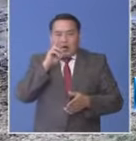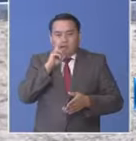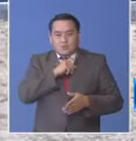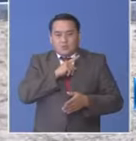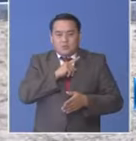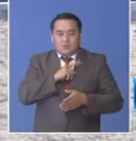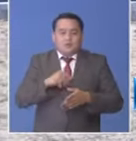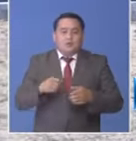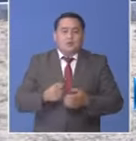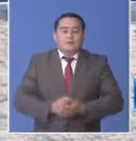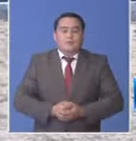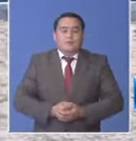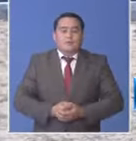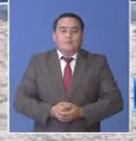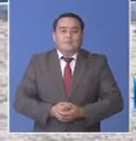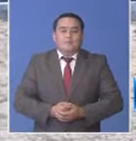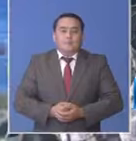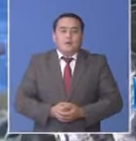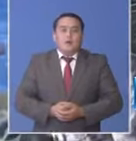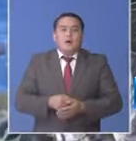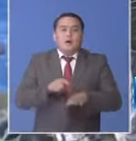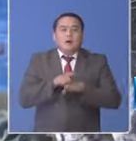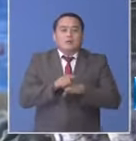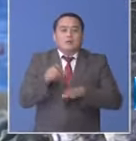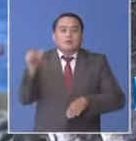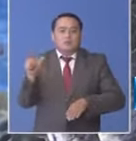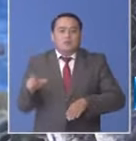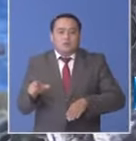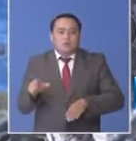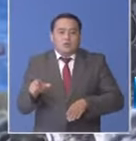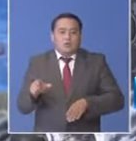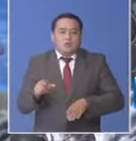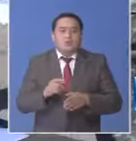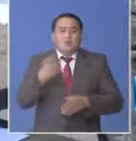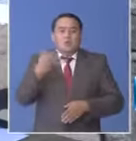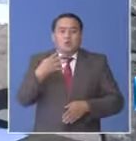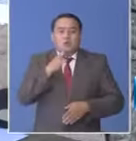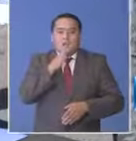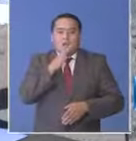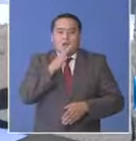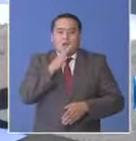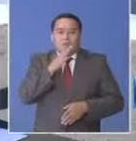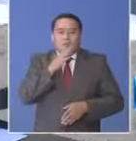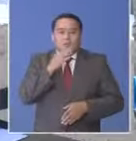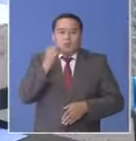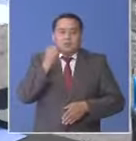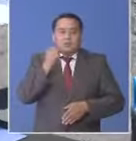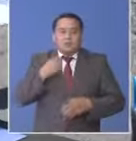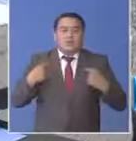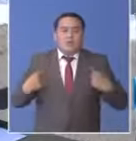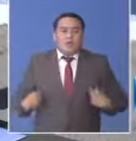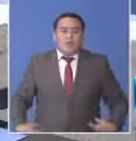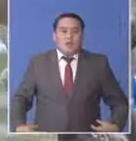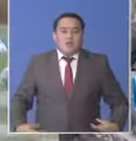прощает. Руководит учениями бывалый танкист, офицер, прослуживший в вооруженных силах более 40 лет, боец старой закалки,